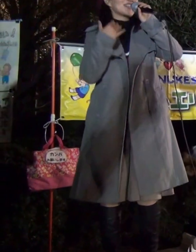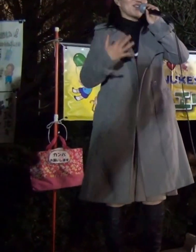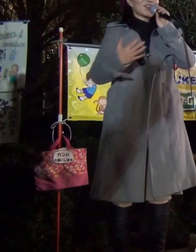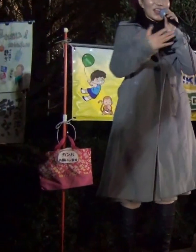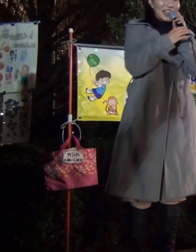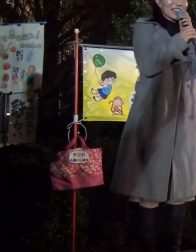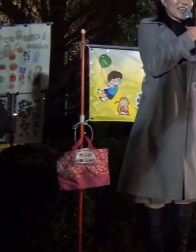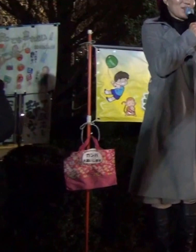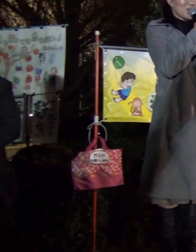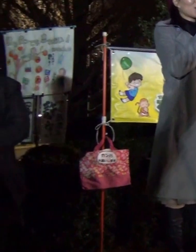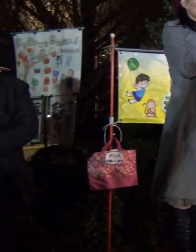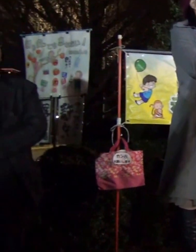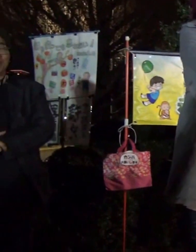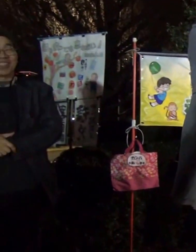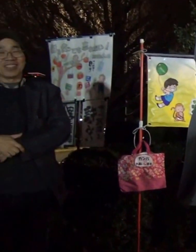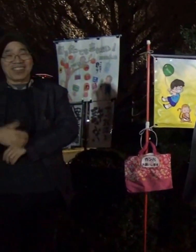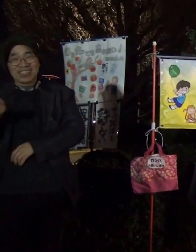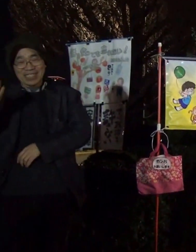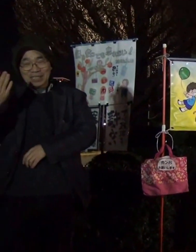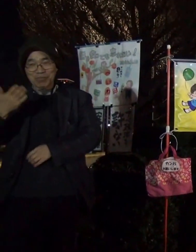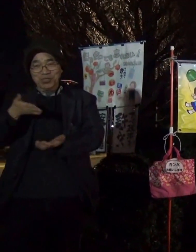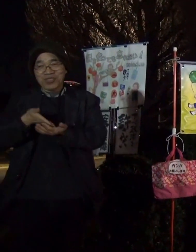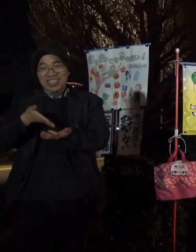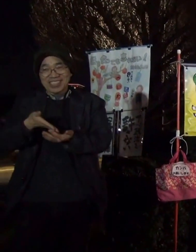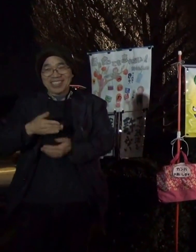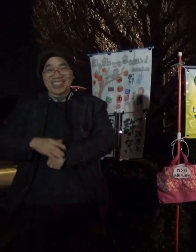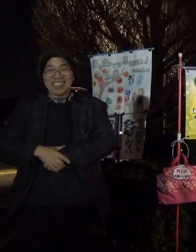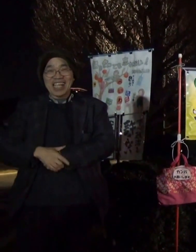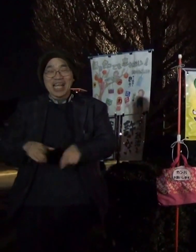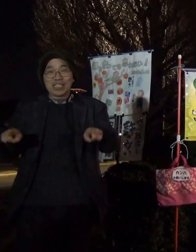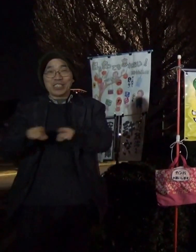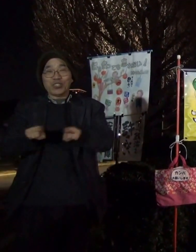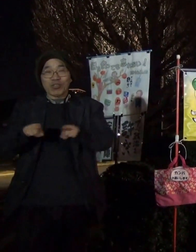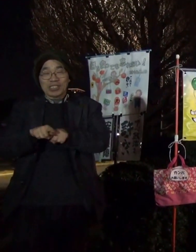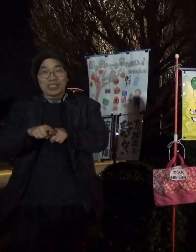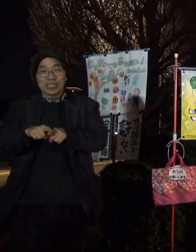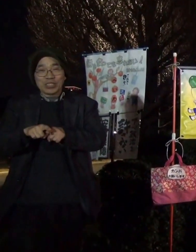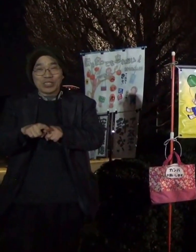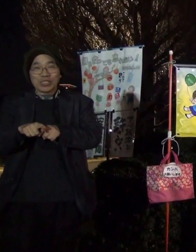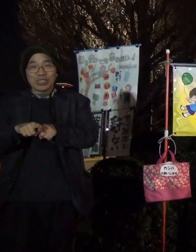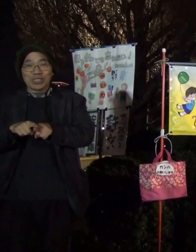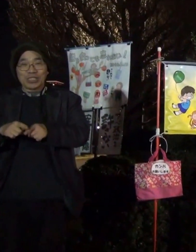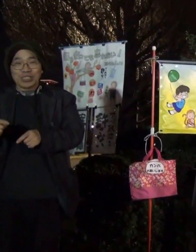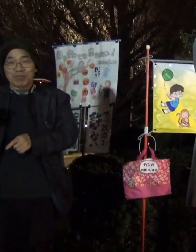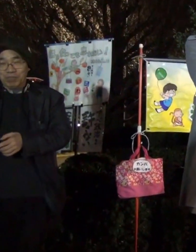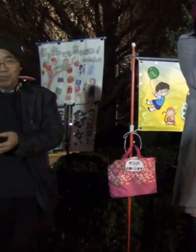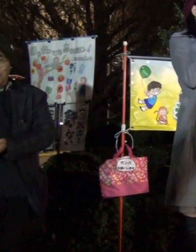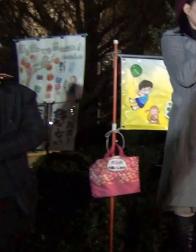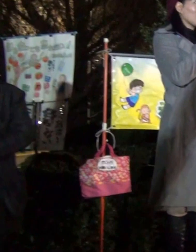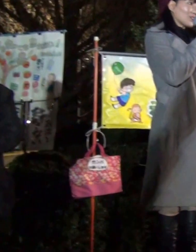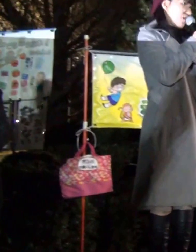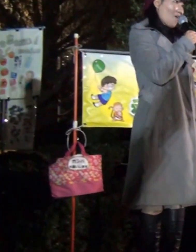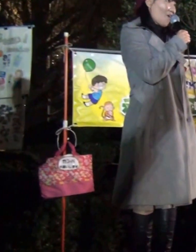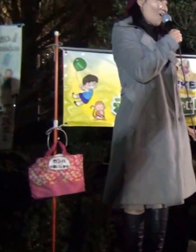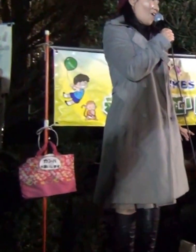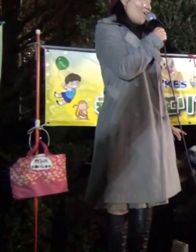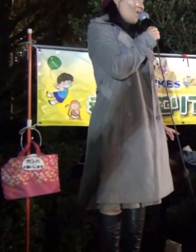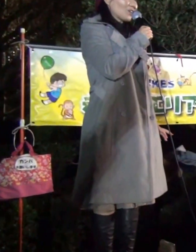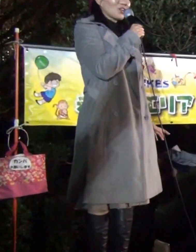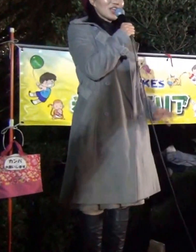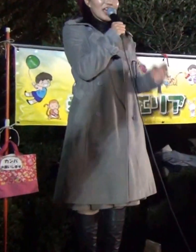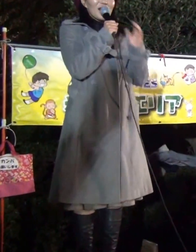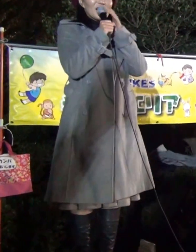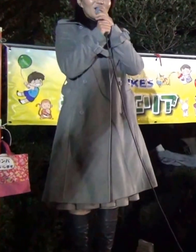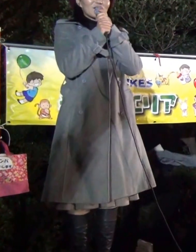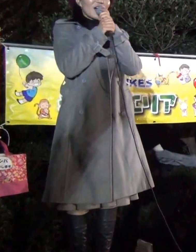う私本当にさっきもちょっと言ったんですけど、一緒にあのレコーディングをね、生まれて初めてさせていただいたんですよ。